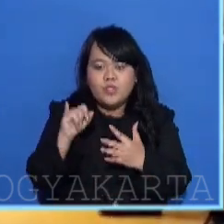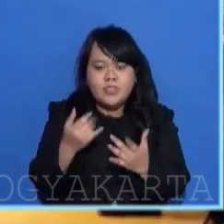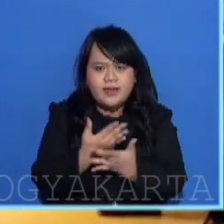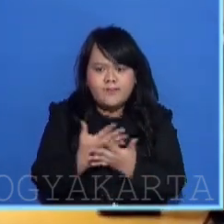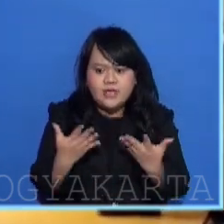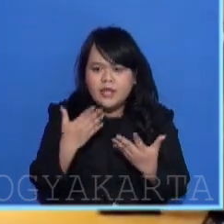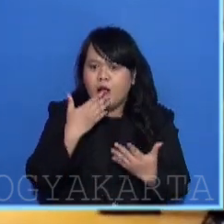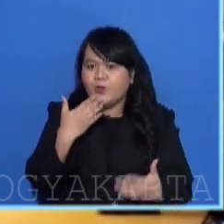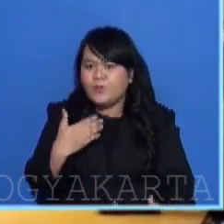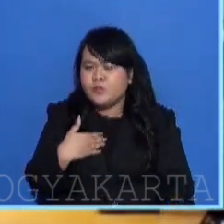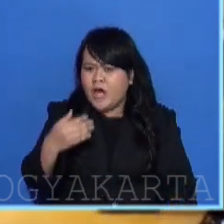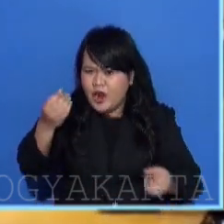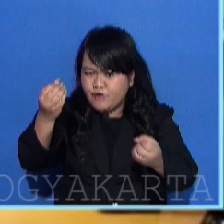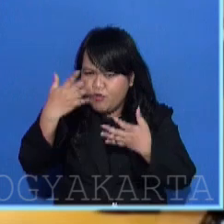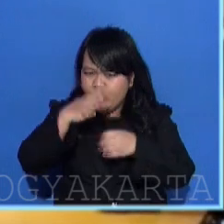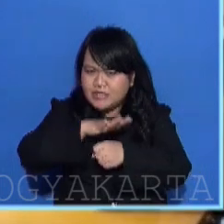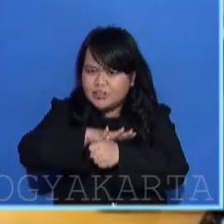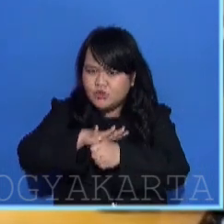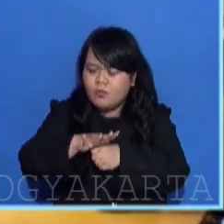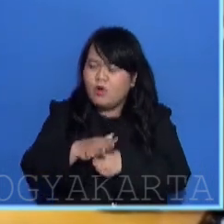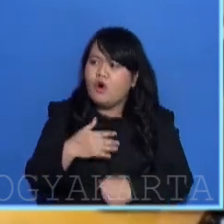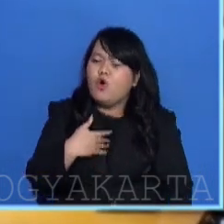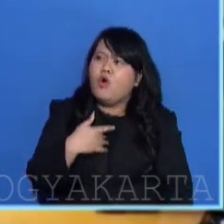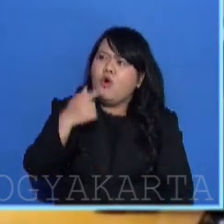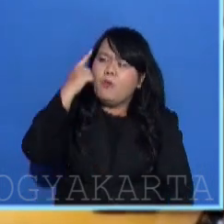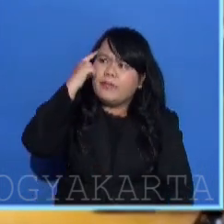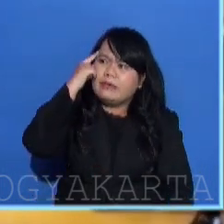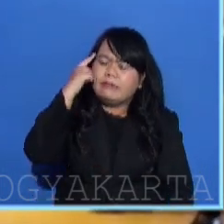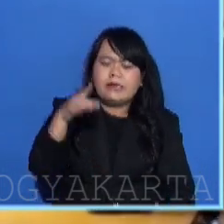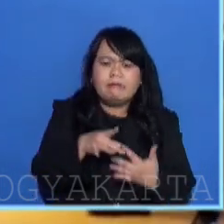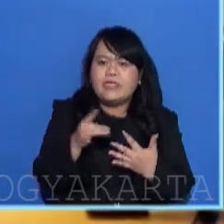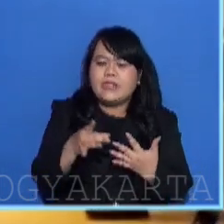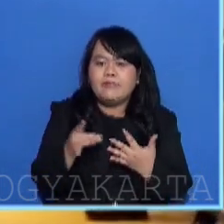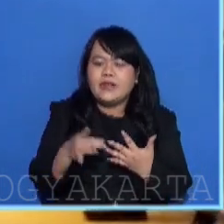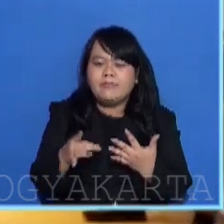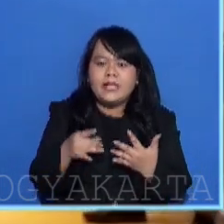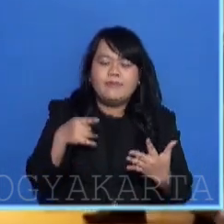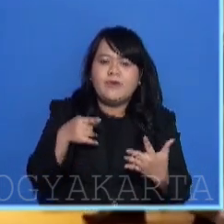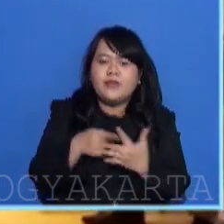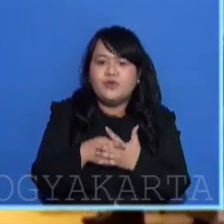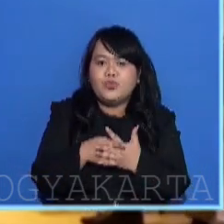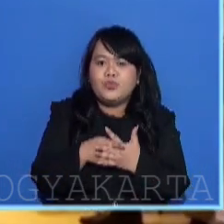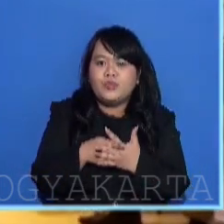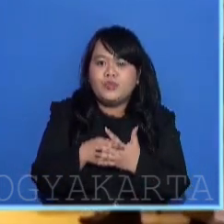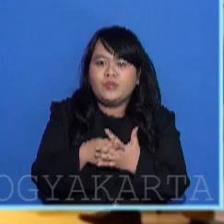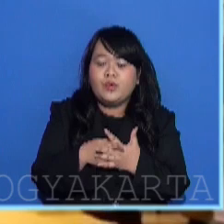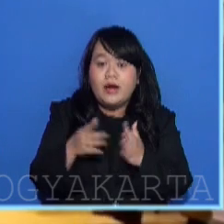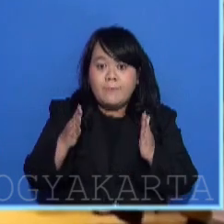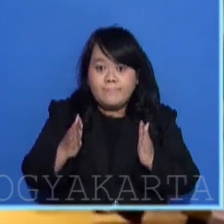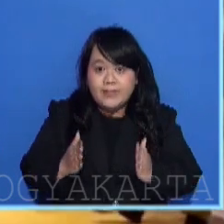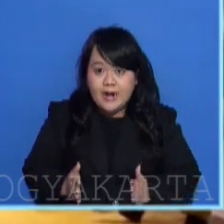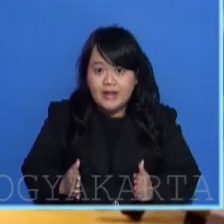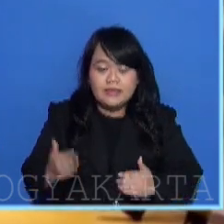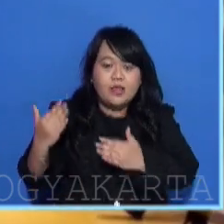punya informasi yang cukup untuk mengambil keputusan dalam memilih di pemilu yang ketiga peran humas